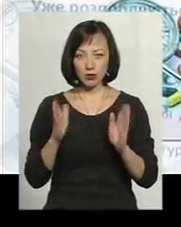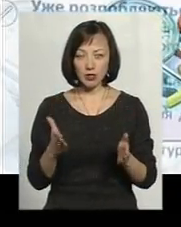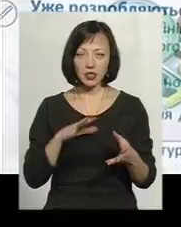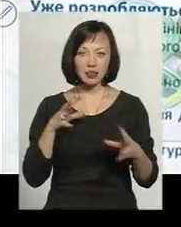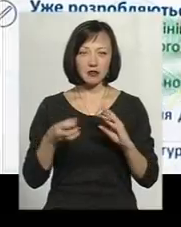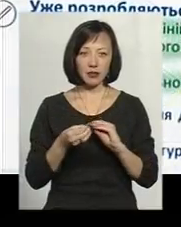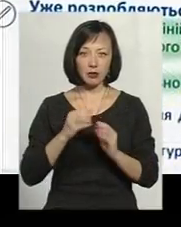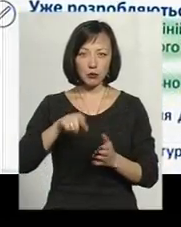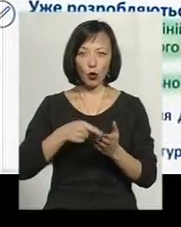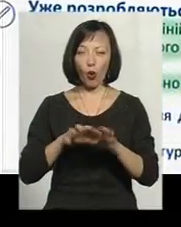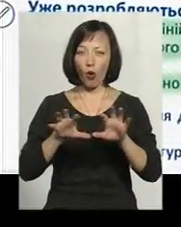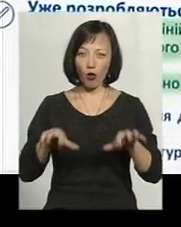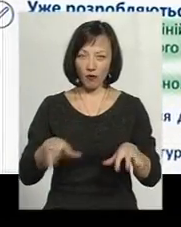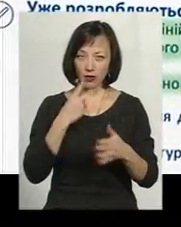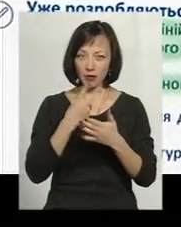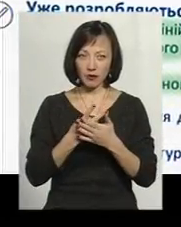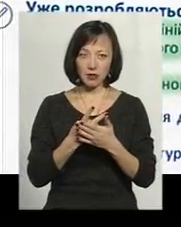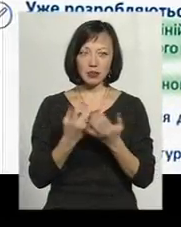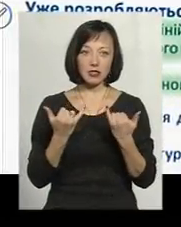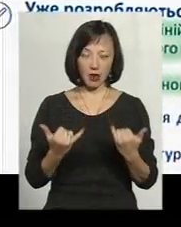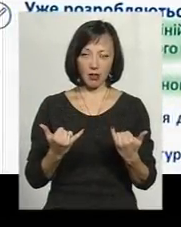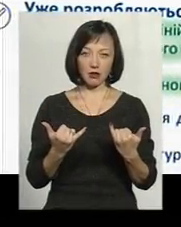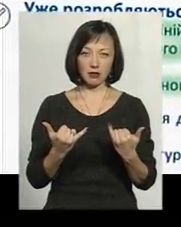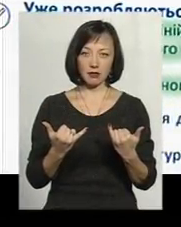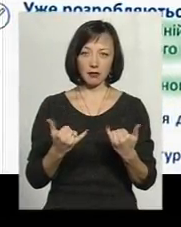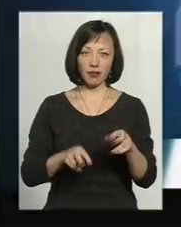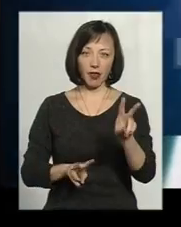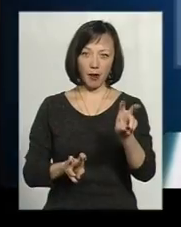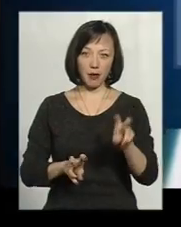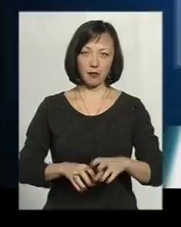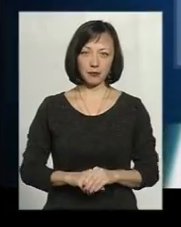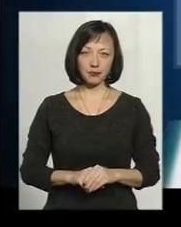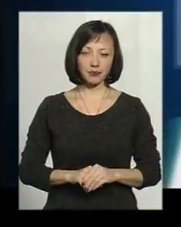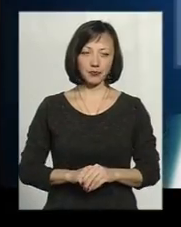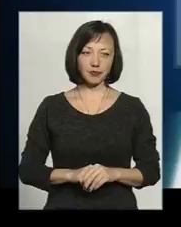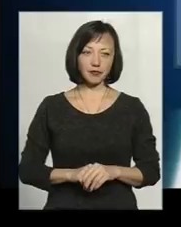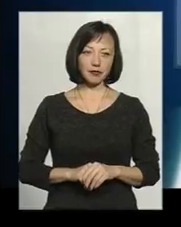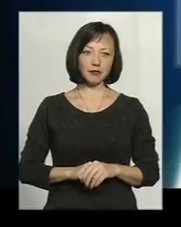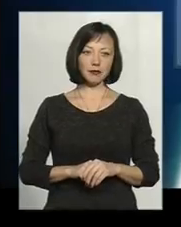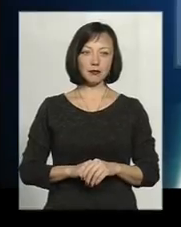Звіт Хмельницького міського голови дивіться прямо зараз у темі.